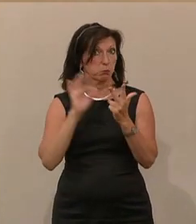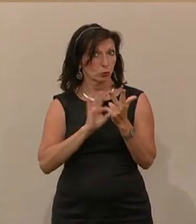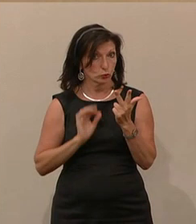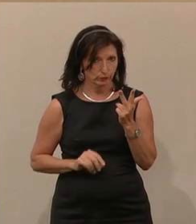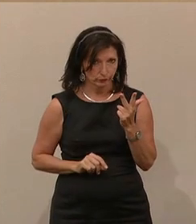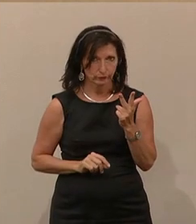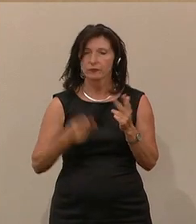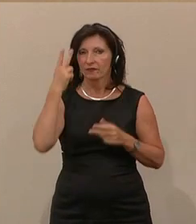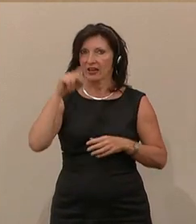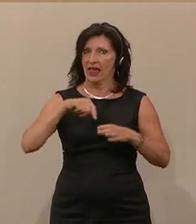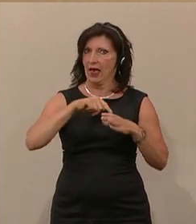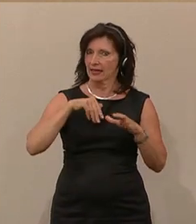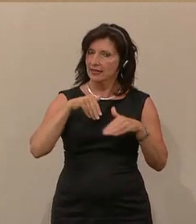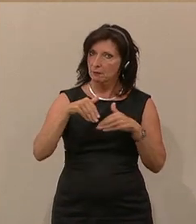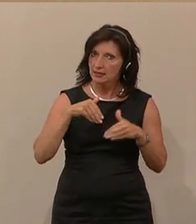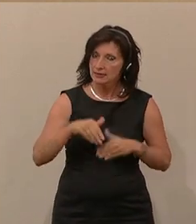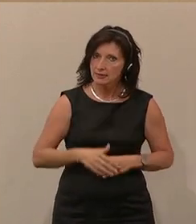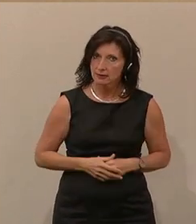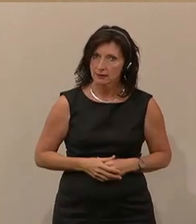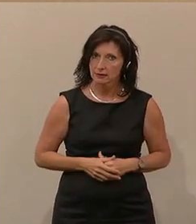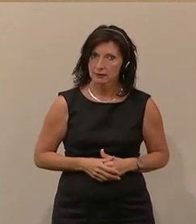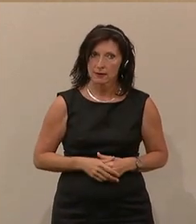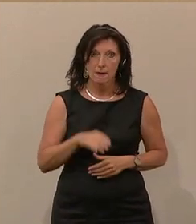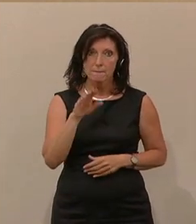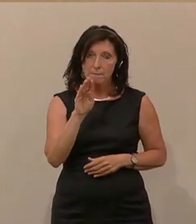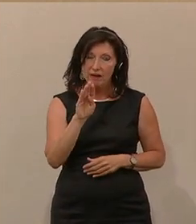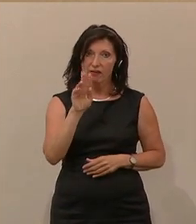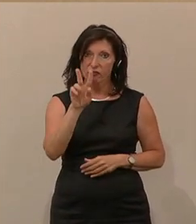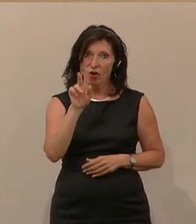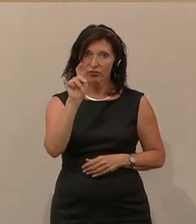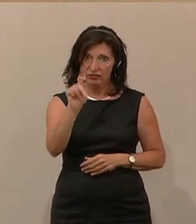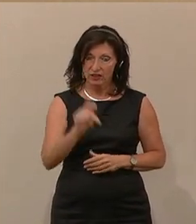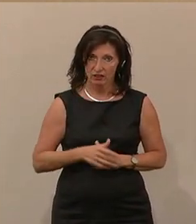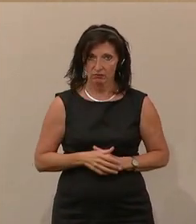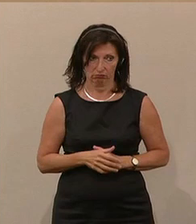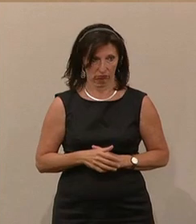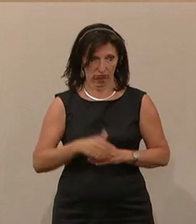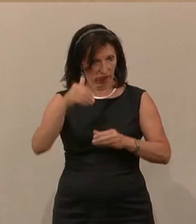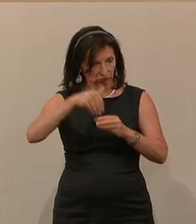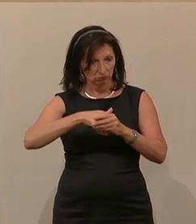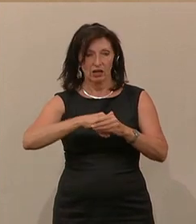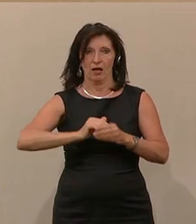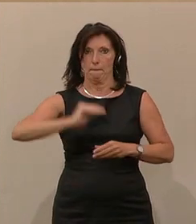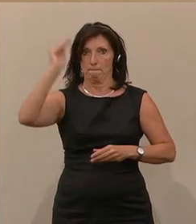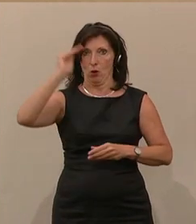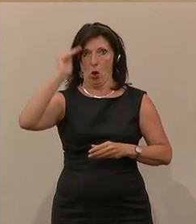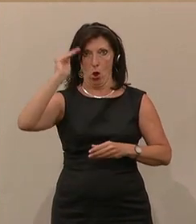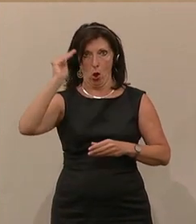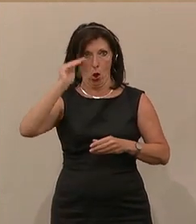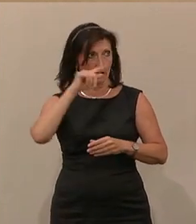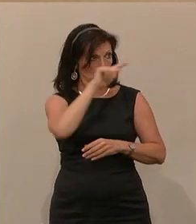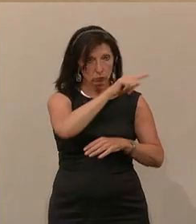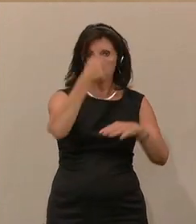herr innenminister das bti ist eine behörde die ihnen unterstellt ist